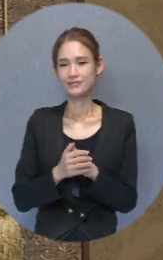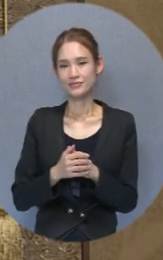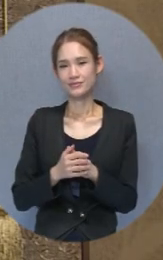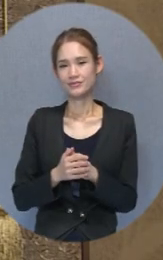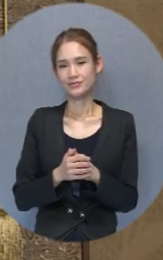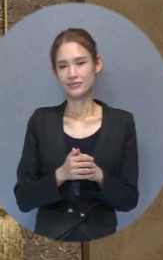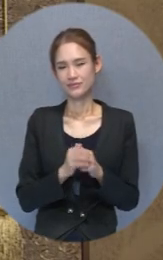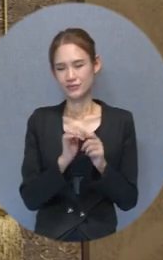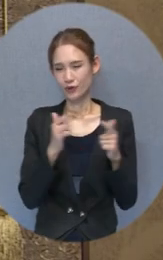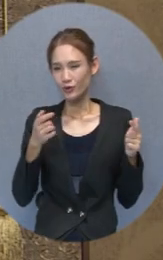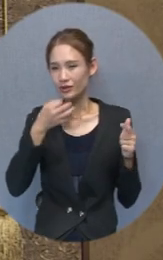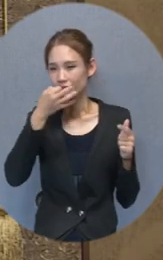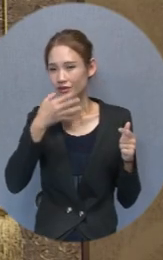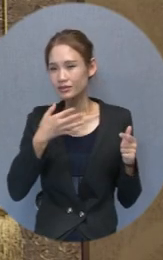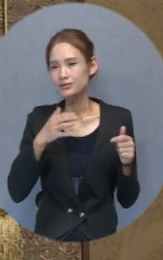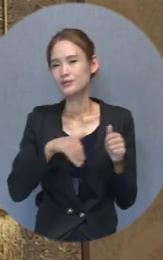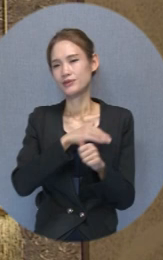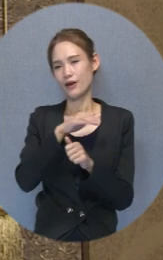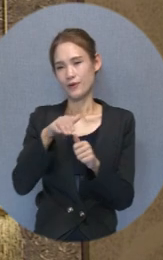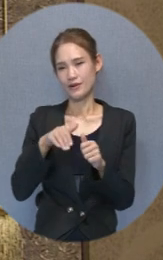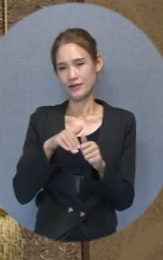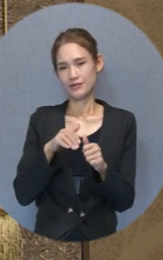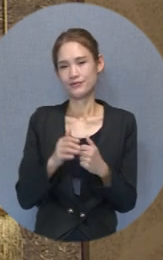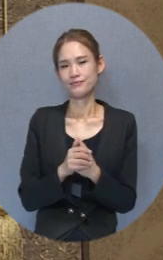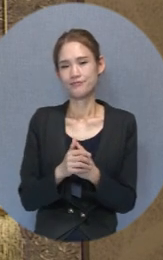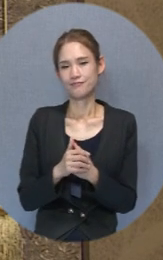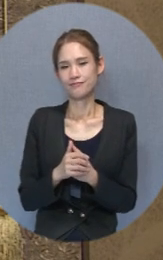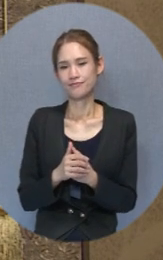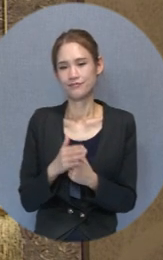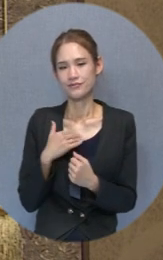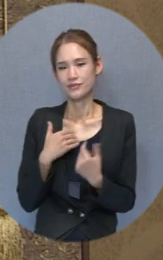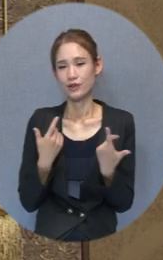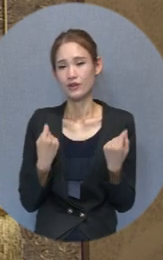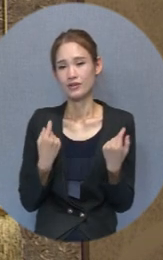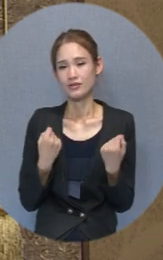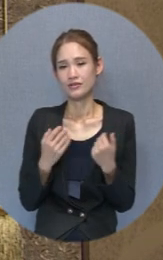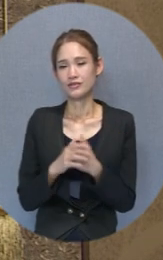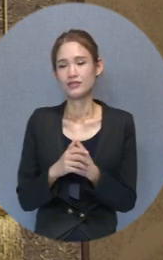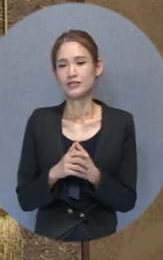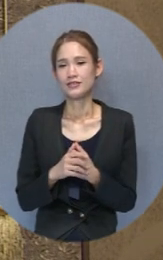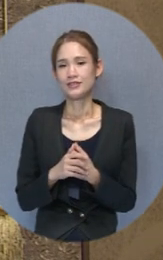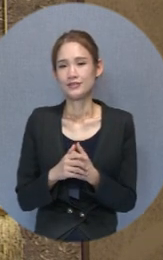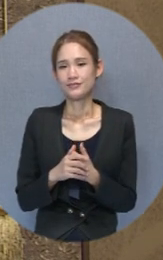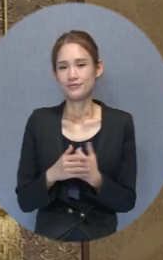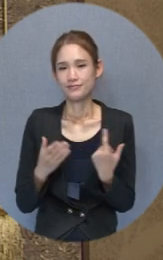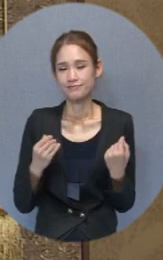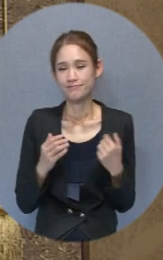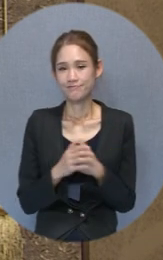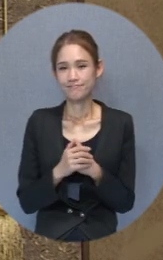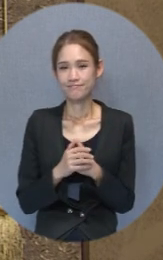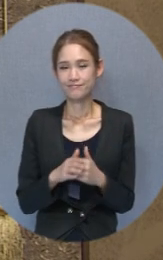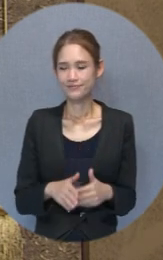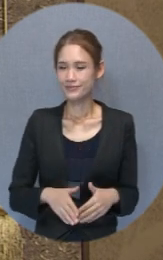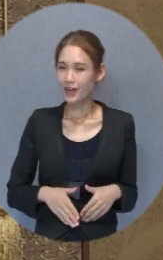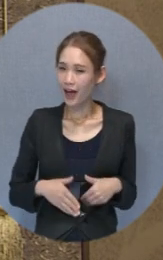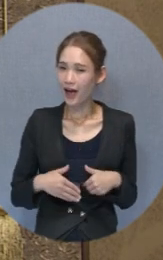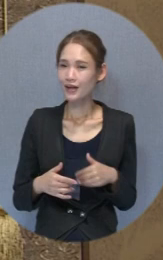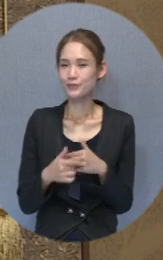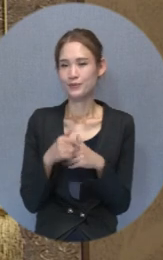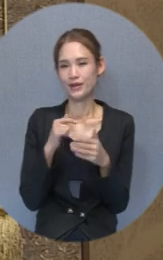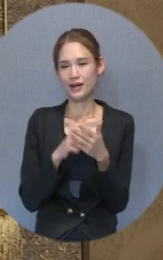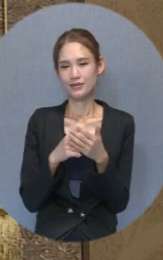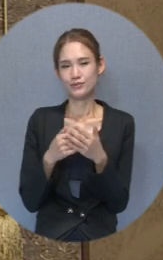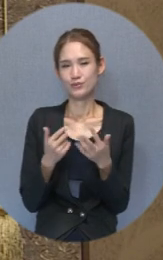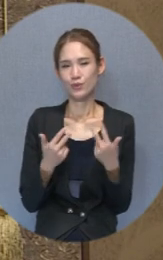힘든 부분들이 많은 때인데요. 사실 저희 같은 경우에는 이렇게 따뜻한 마음으로